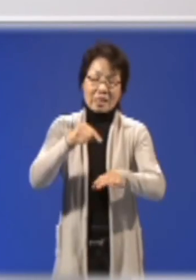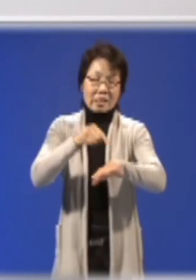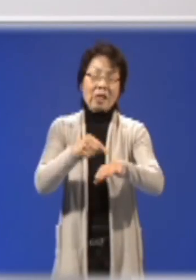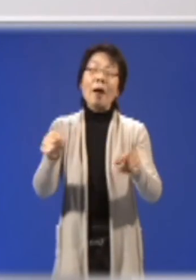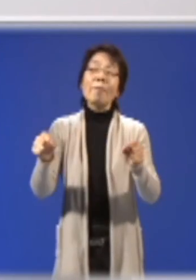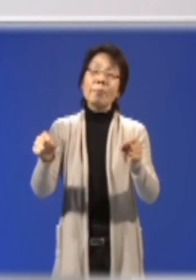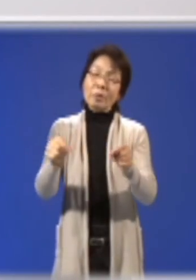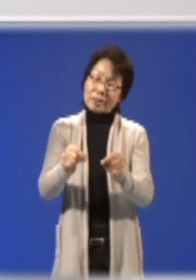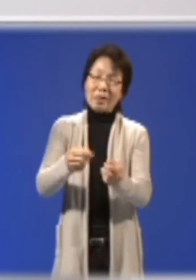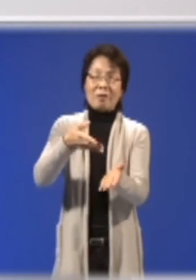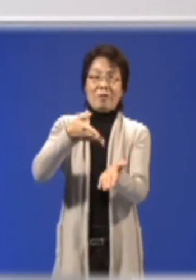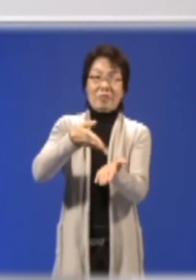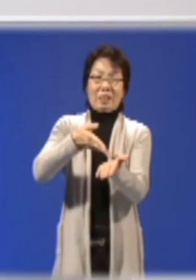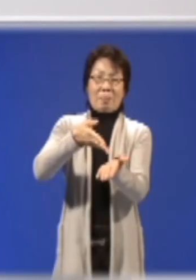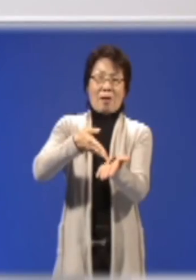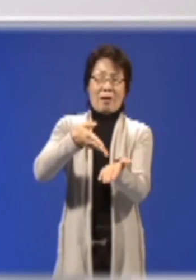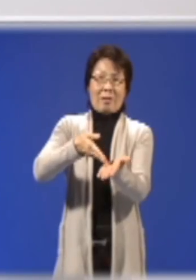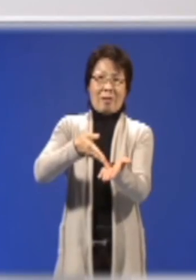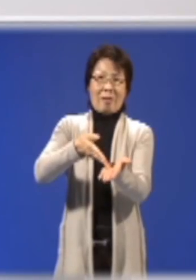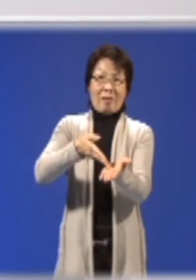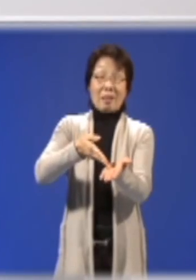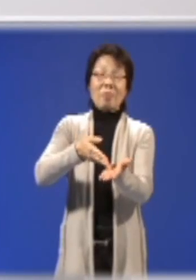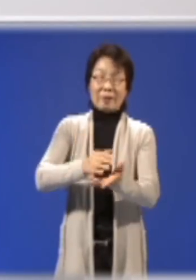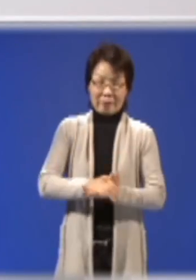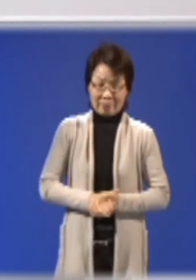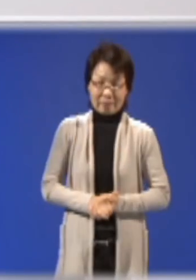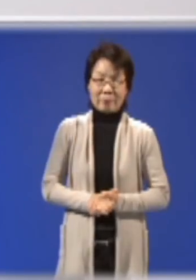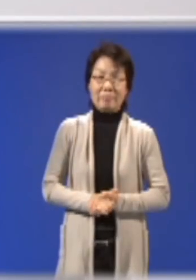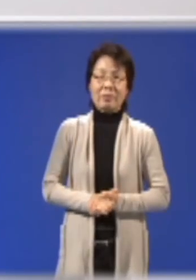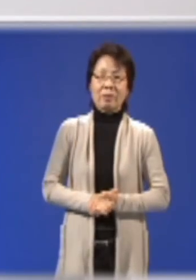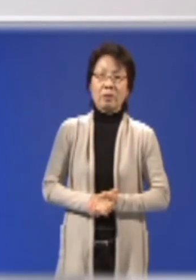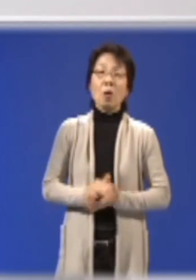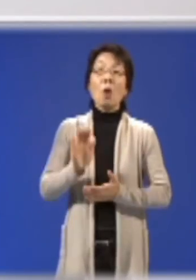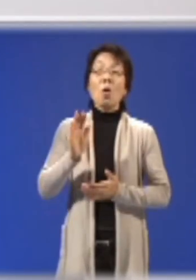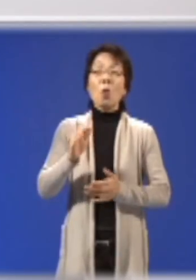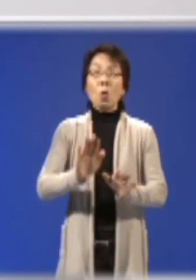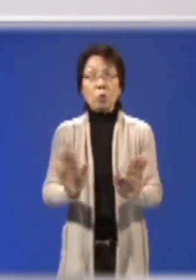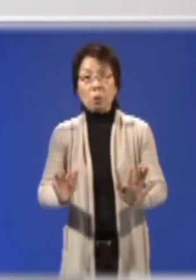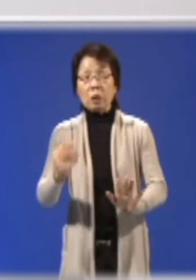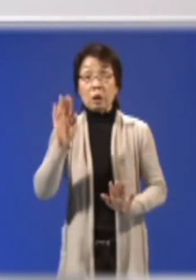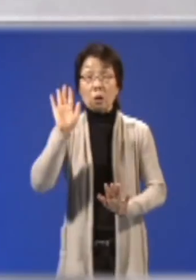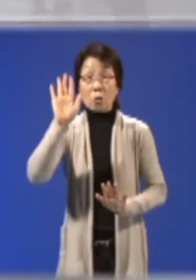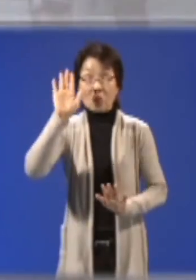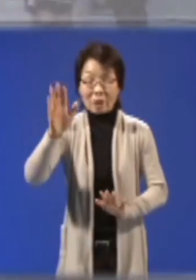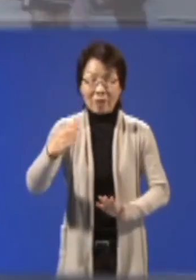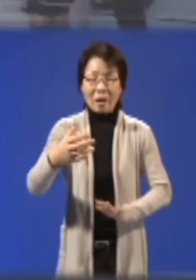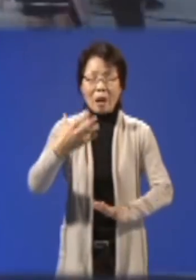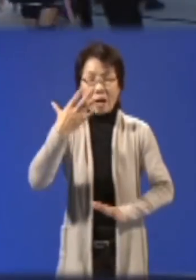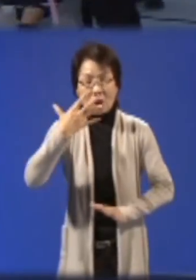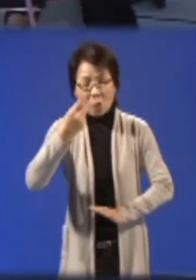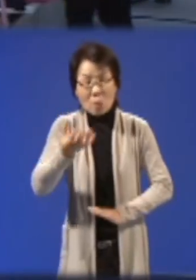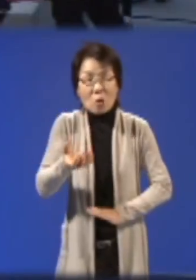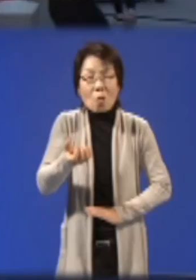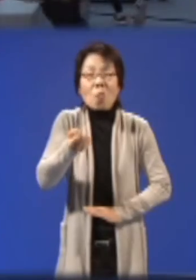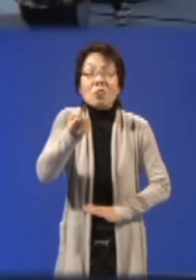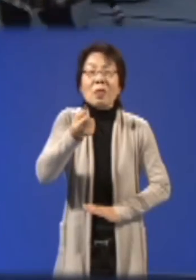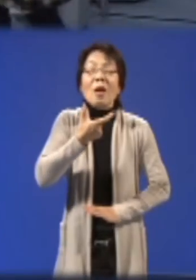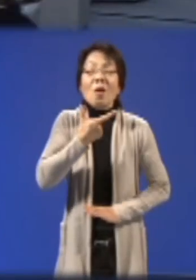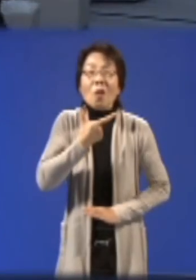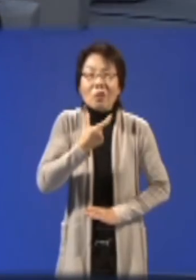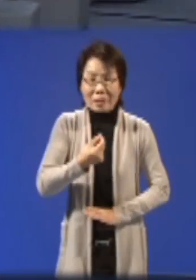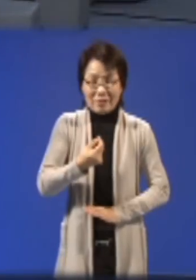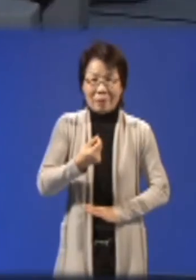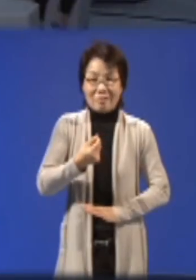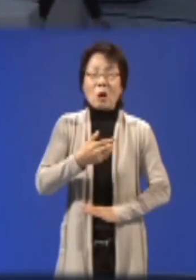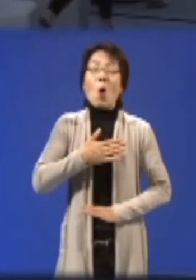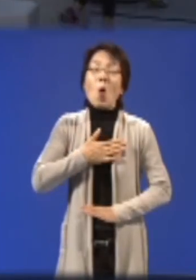専門用語に頼らず短い時間で、いろいろお話をして、でこれからこういろいろ体験してみたいという気持ちになれるような